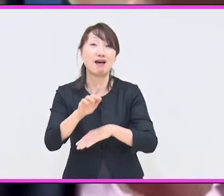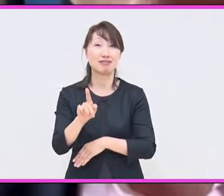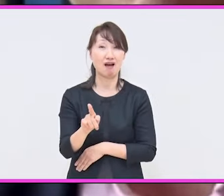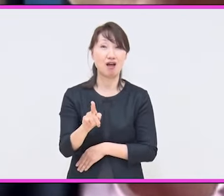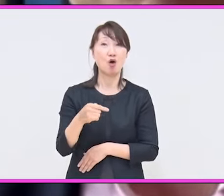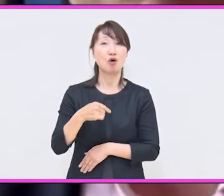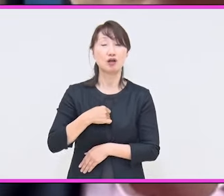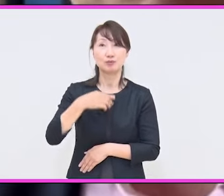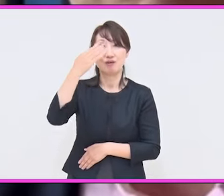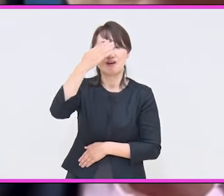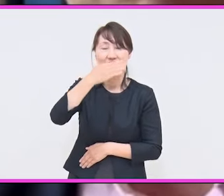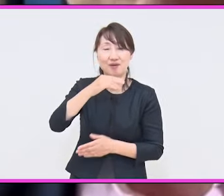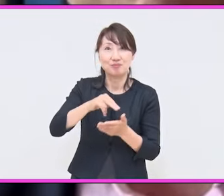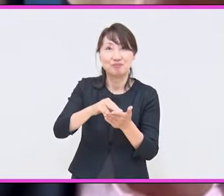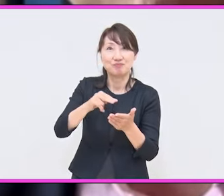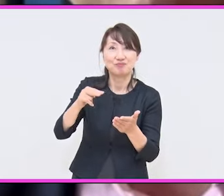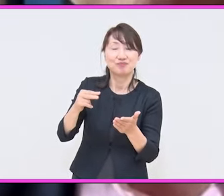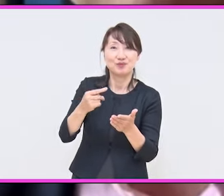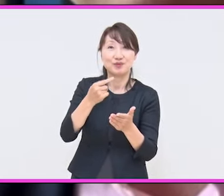wonderful.